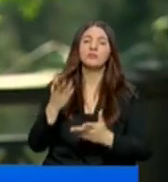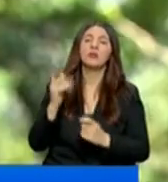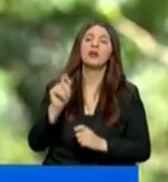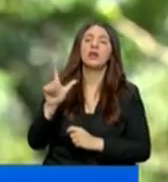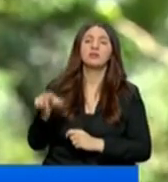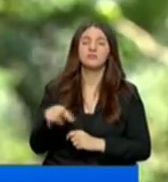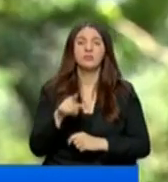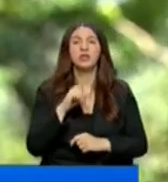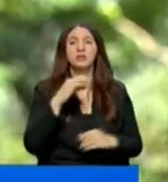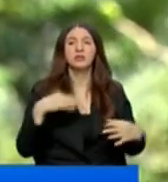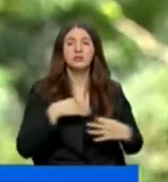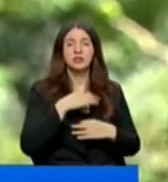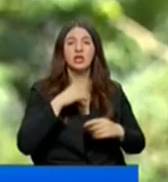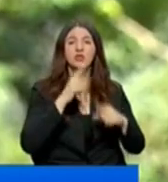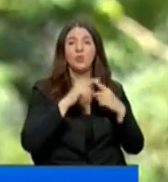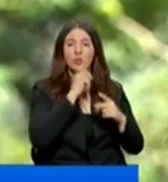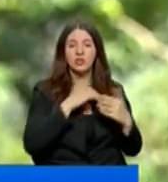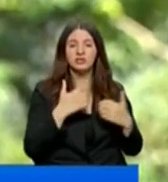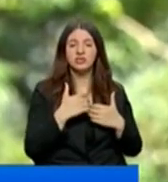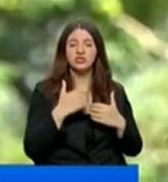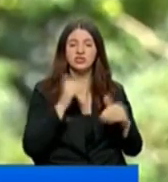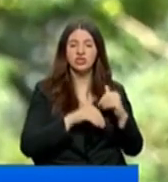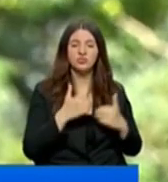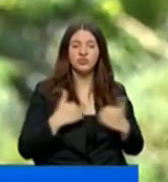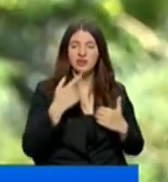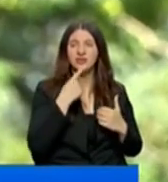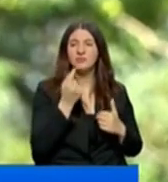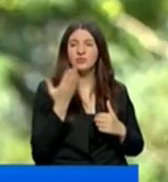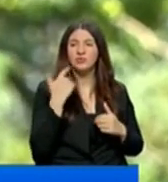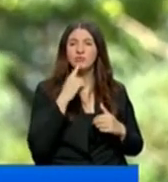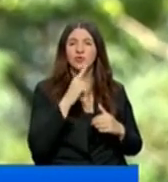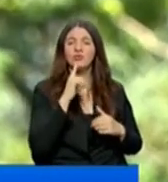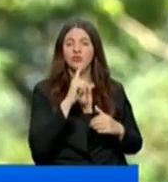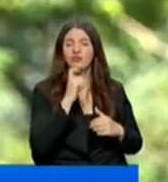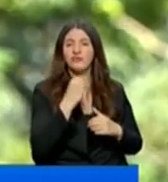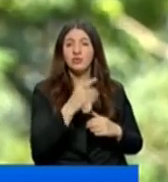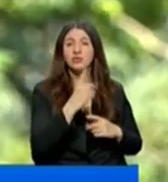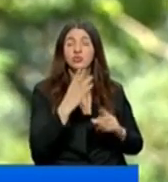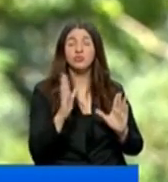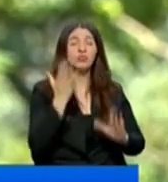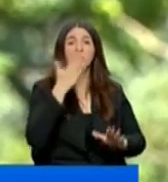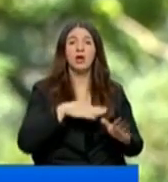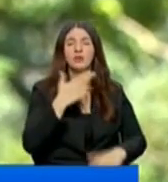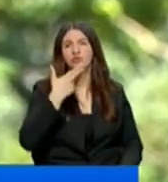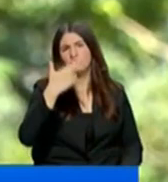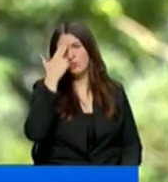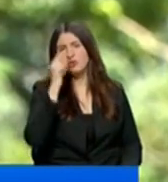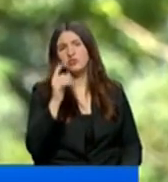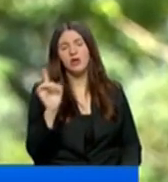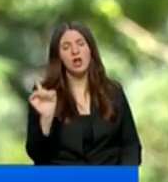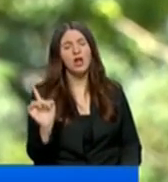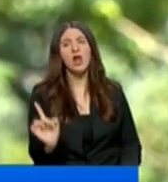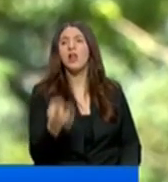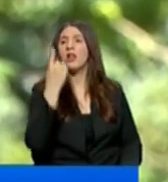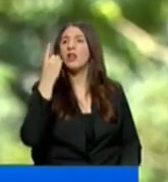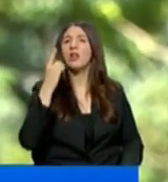Şimdi Sayın Kılıçdaroğlu, seçim güvenliği dediniz ya biraz evet. evvelki sorumu yanıtlarken. Şimdi siz çok çarpıcı bir hamle yaptınız. Bir cuma evet. günü evet. ansızın